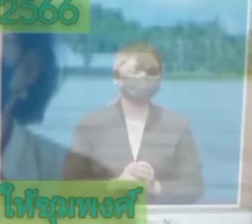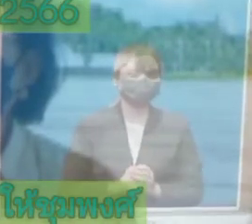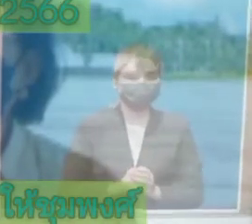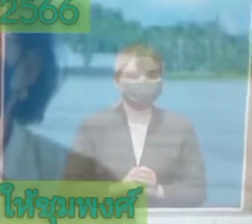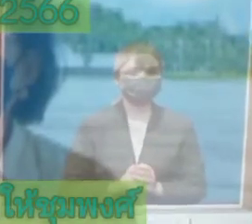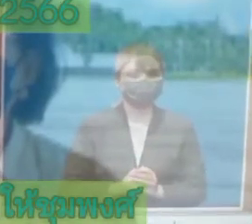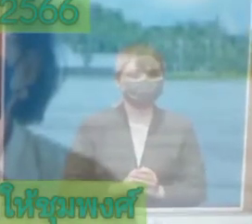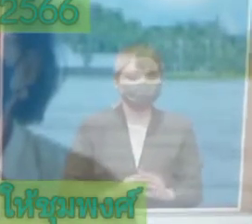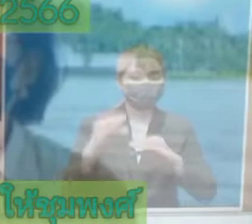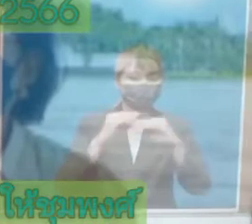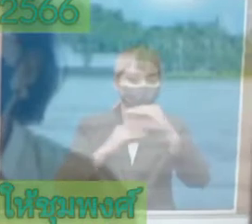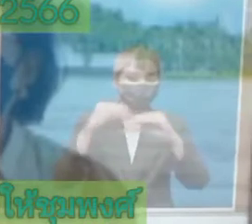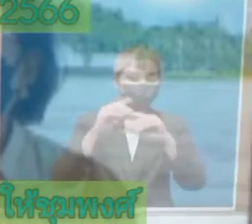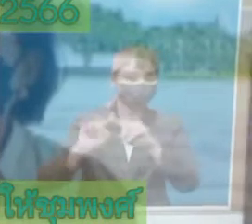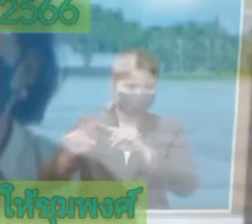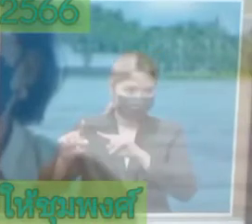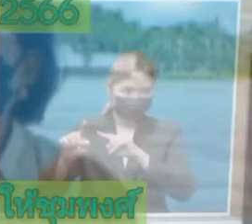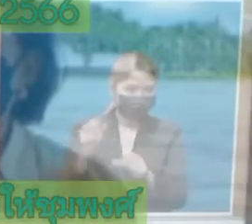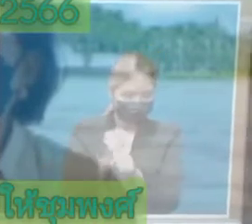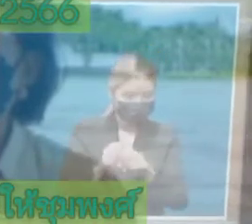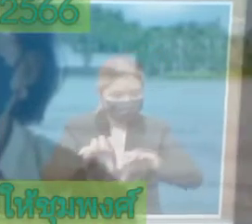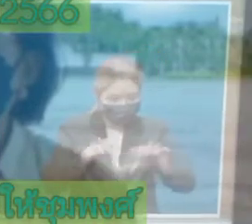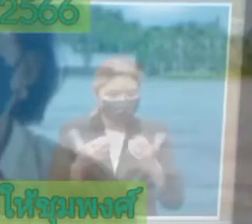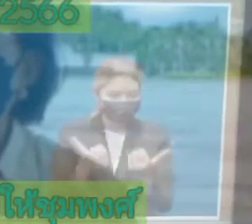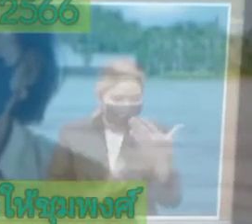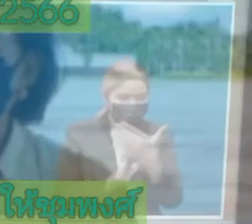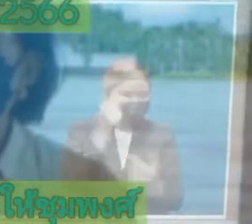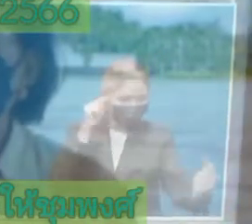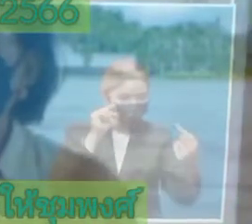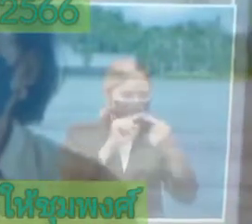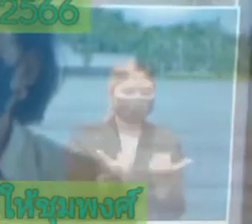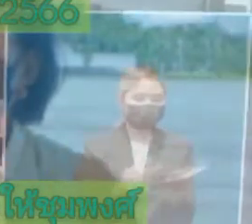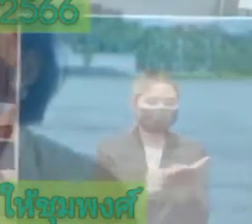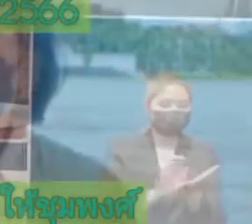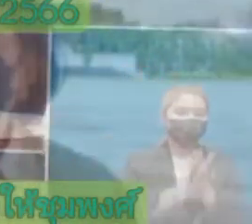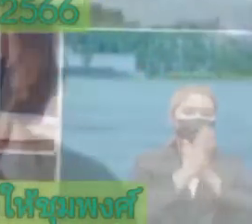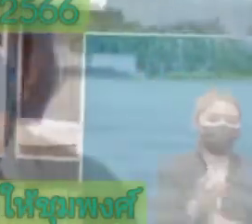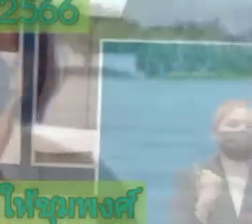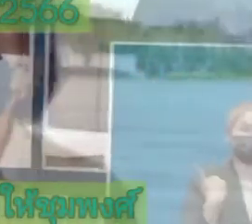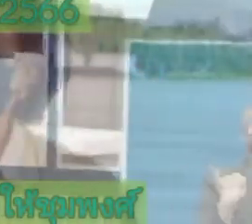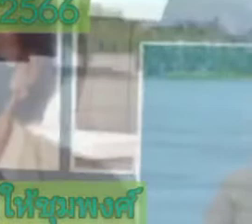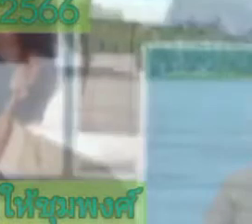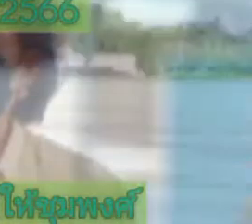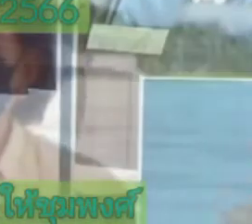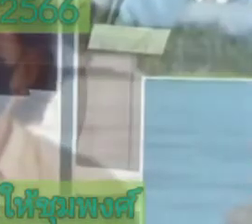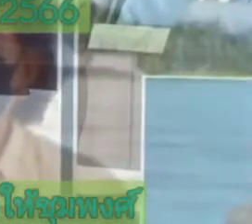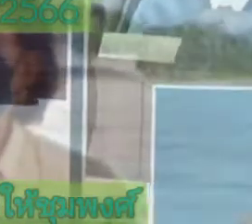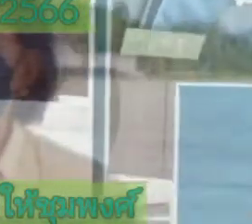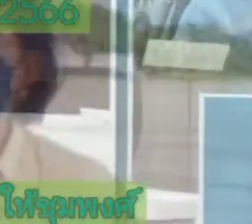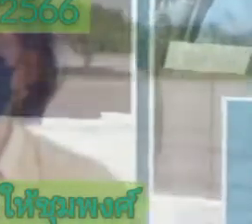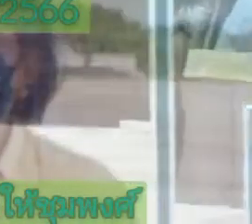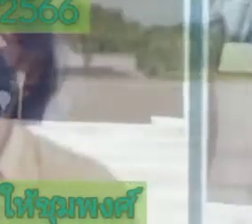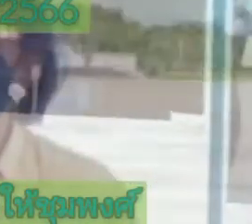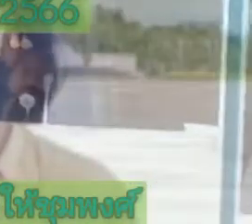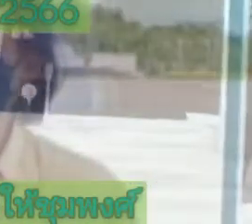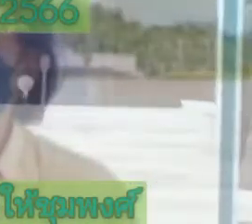แล้วครับเมื่อทำโครงสร้างต่างๆอีกหลายที่หลายปีที่ผ่านมาจนสำเร็จถึงวันนี้นำมาใช้ในการแก้ปัญหาในการผ่านราชการได้บ้างในเรื่องของแก้ปัญหาเรื่องโควิดได้บ้างโคร